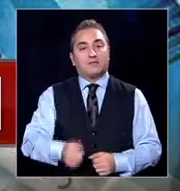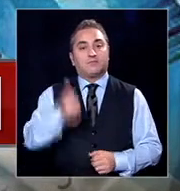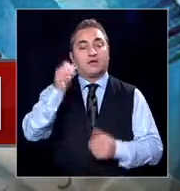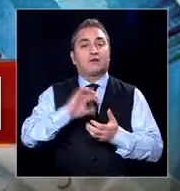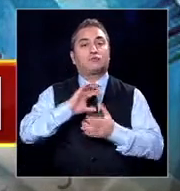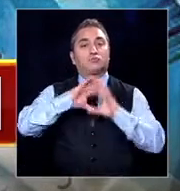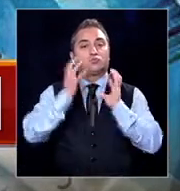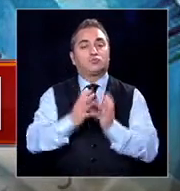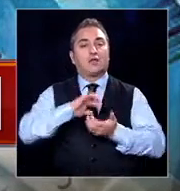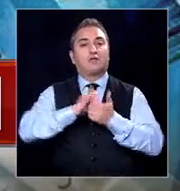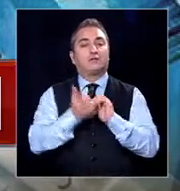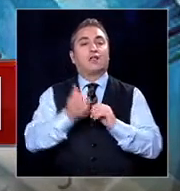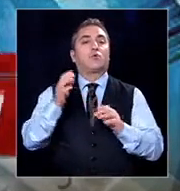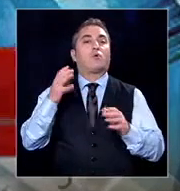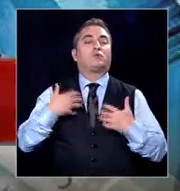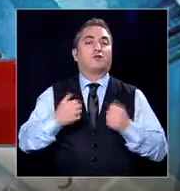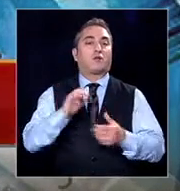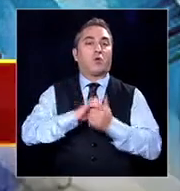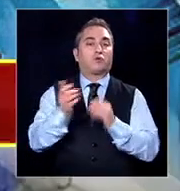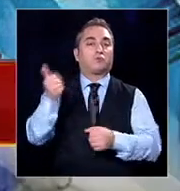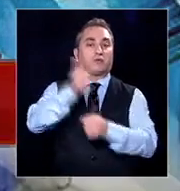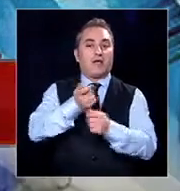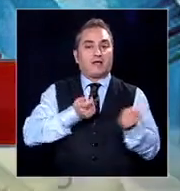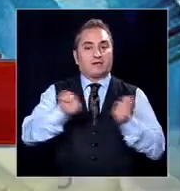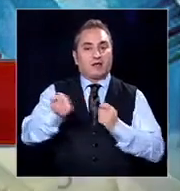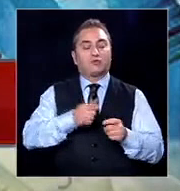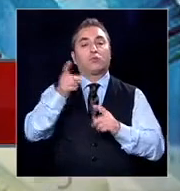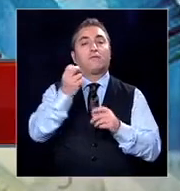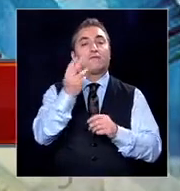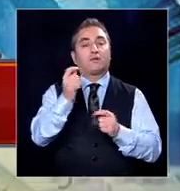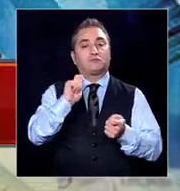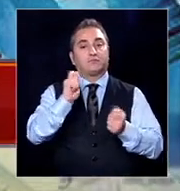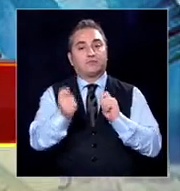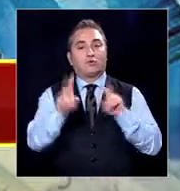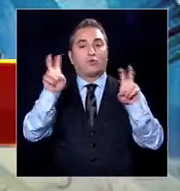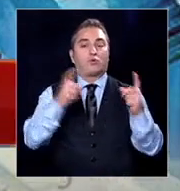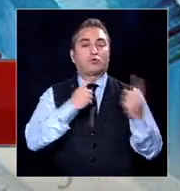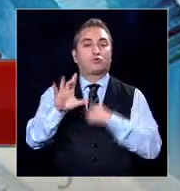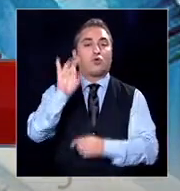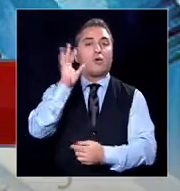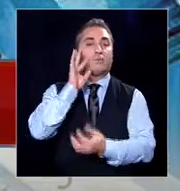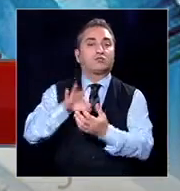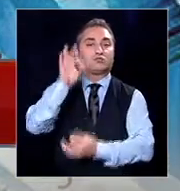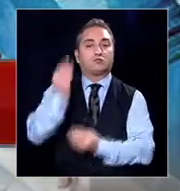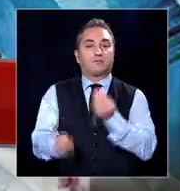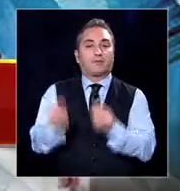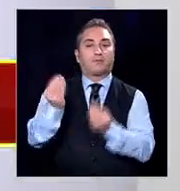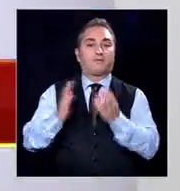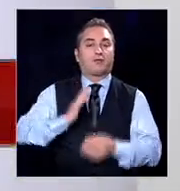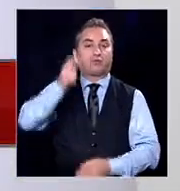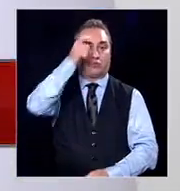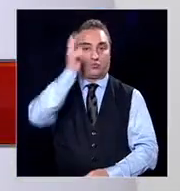Örgütü direktörüyle mutasyonu da konuştu. 15 kişi de mutant virüse rastlandı dedi, alınan önlemleri